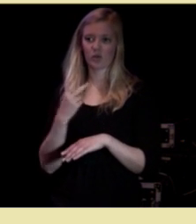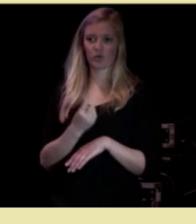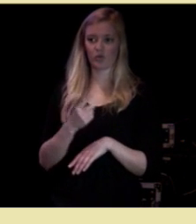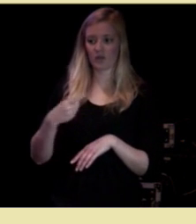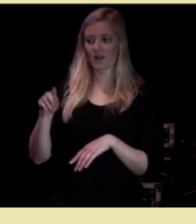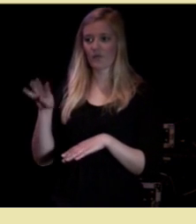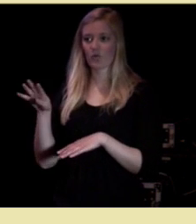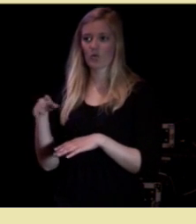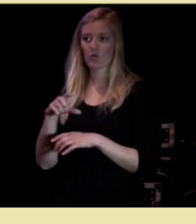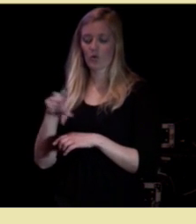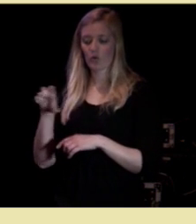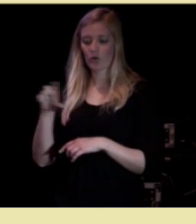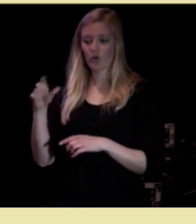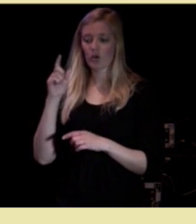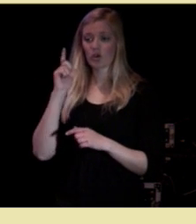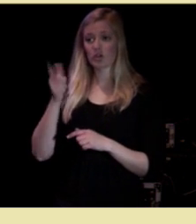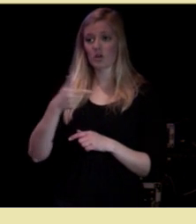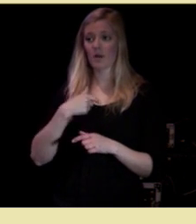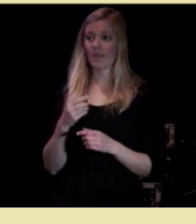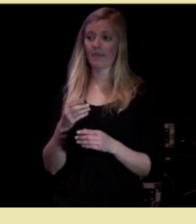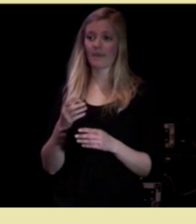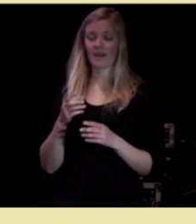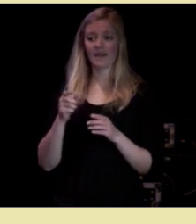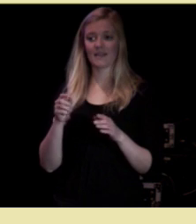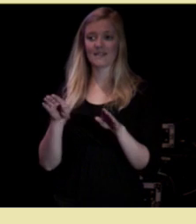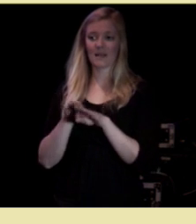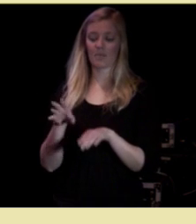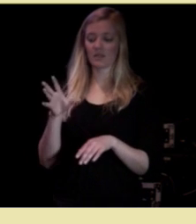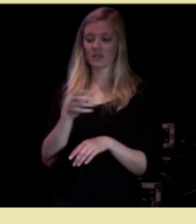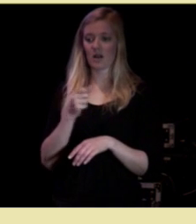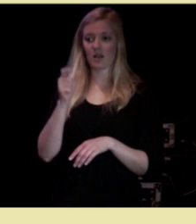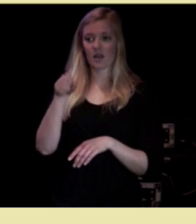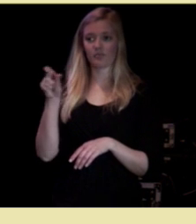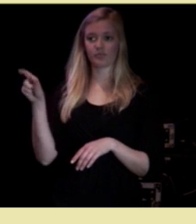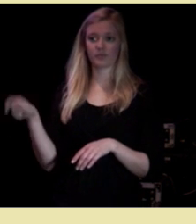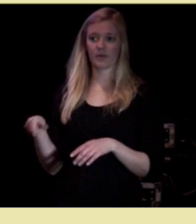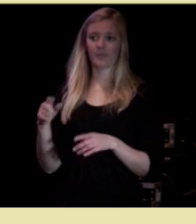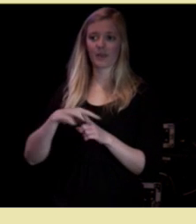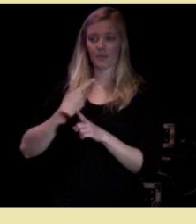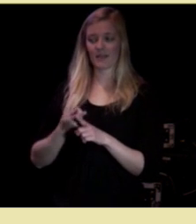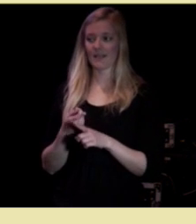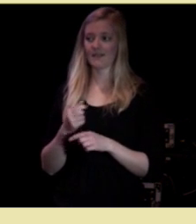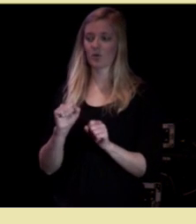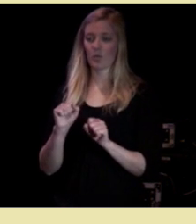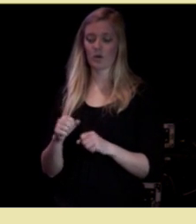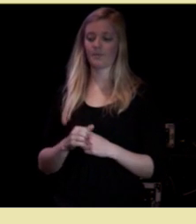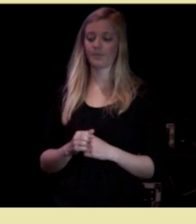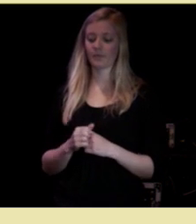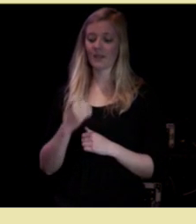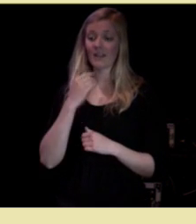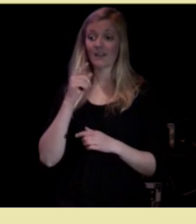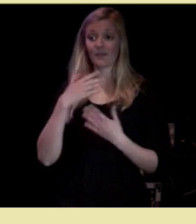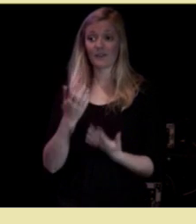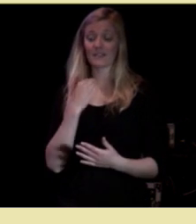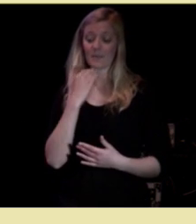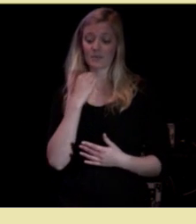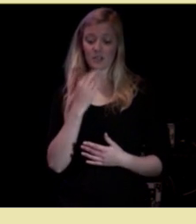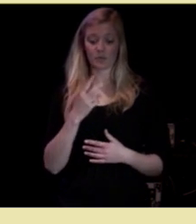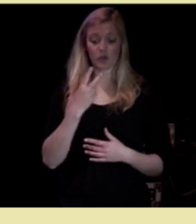fordi man skreddersyr jo rehabiliteringsoppholdene. Gangestykket viser en besparelse på rundt